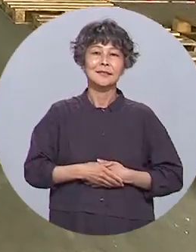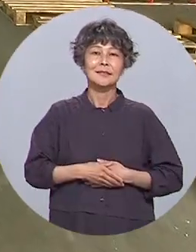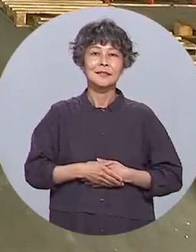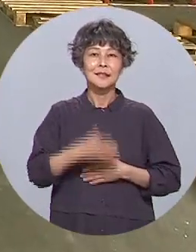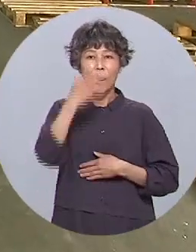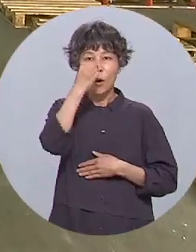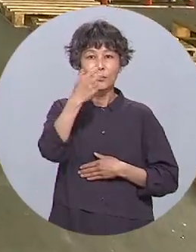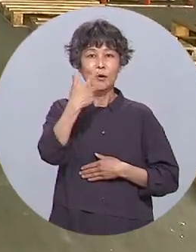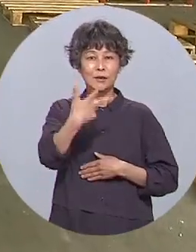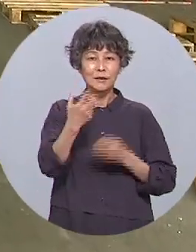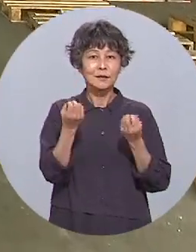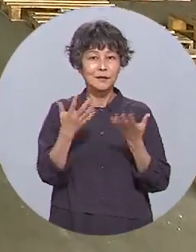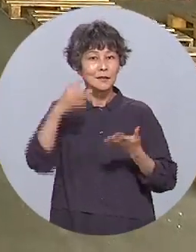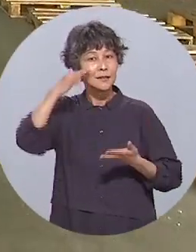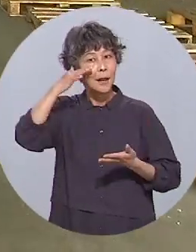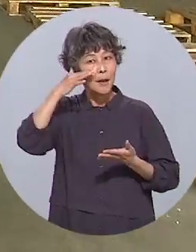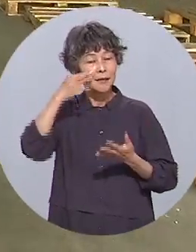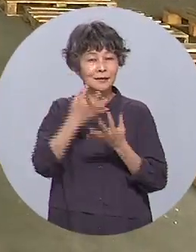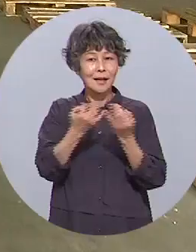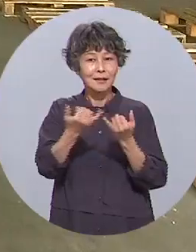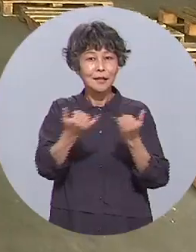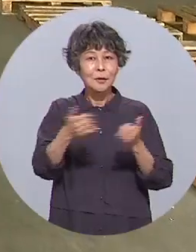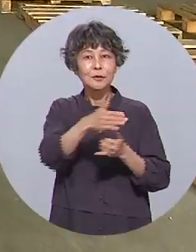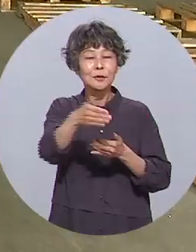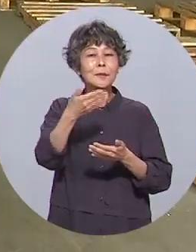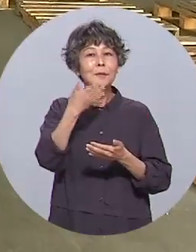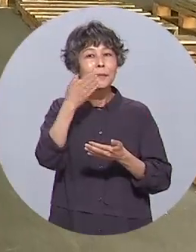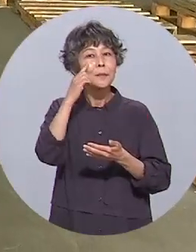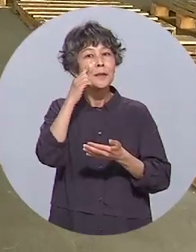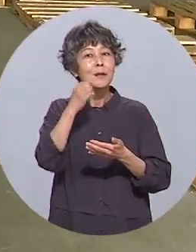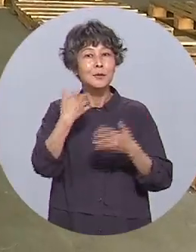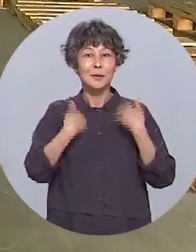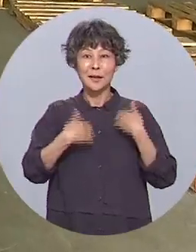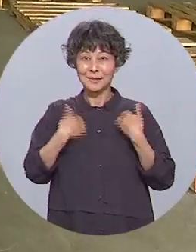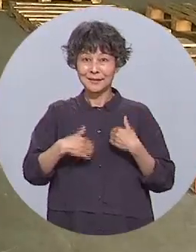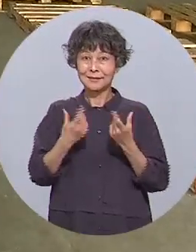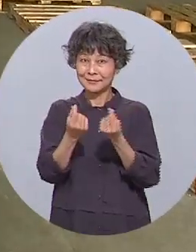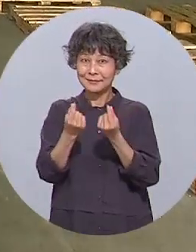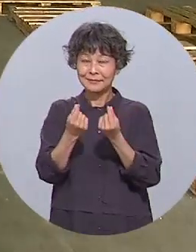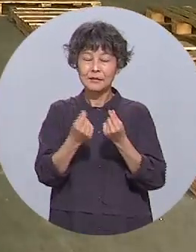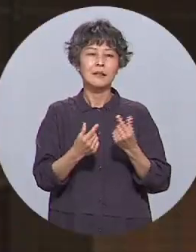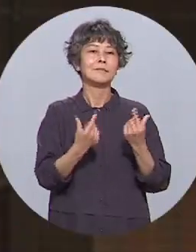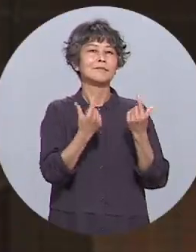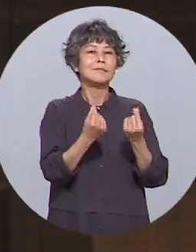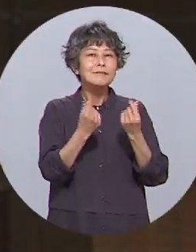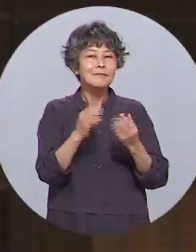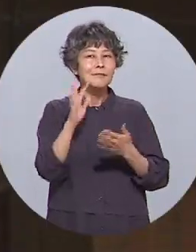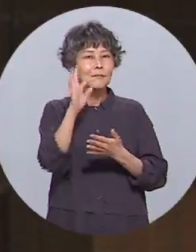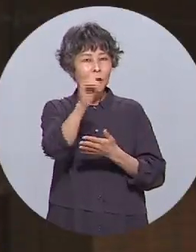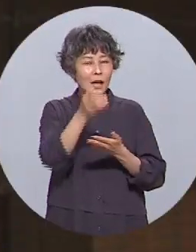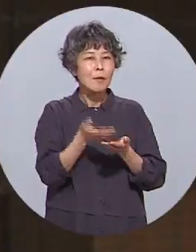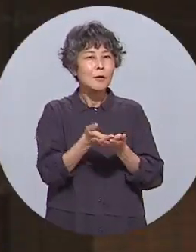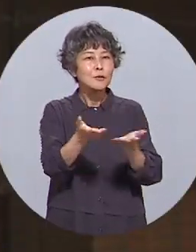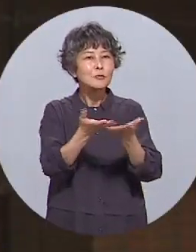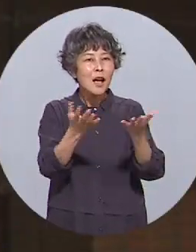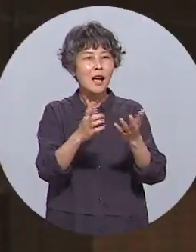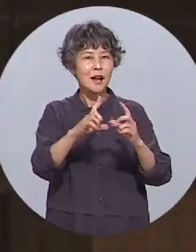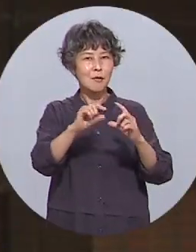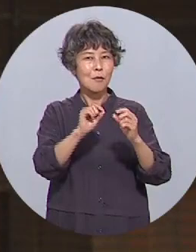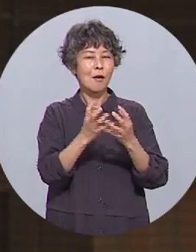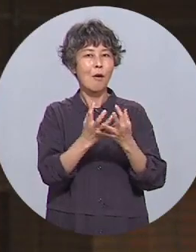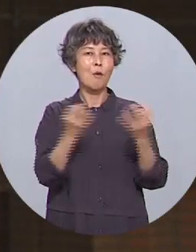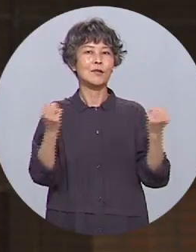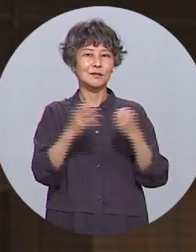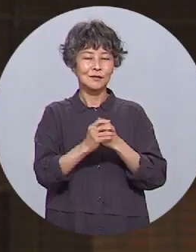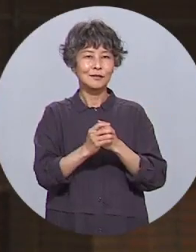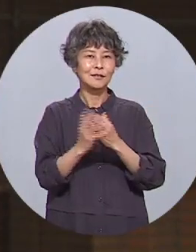本庄市の新玉ねぎ、もっと多くの人に食べていただけたら嬉しいですよね。 これから出荷量もますます増えてきますので、いっぱ